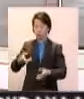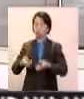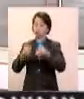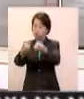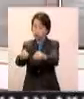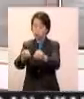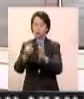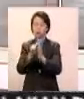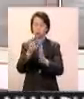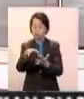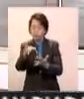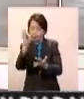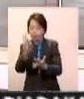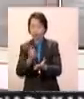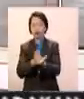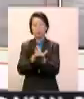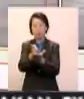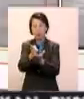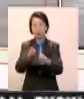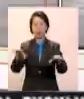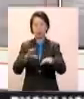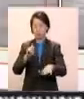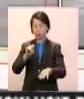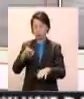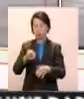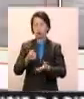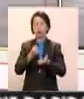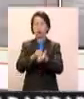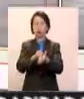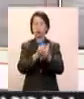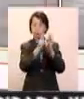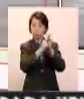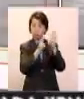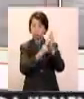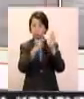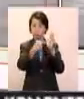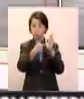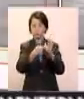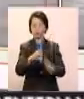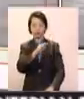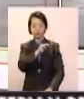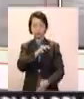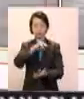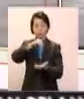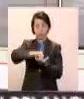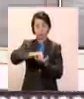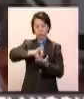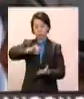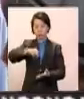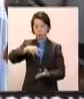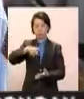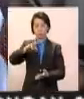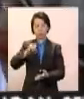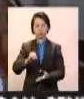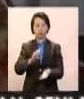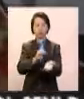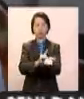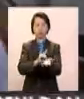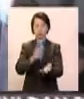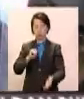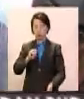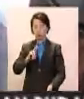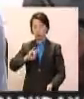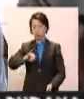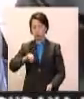tawaran terpilih yang berhak dibuat TH mengikut peruntukan yang ada. Menteri di Jabatan Perdana Menteri Datuk Seri Dr. Mujahid